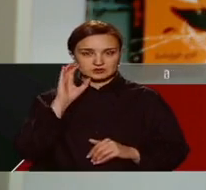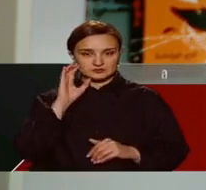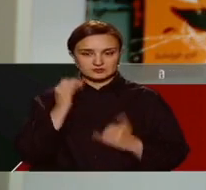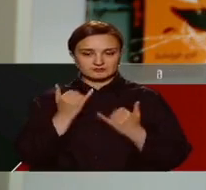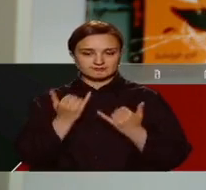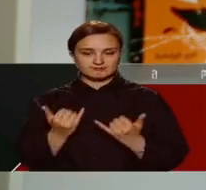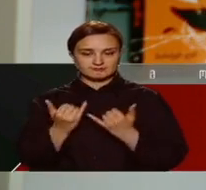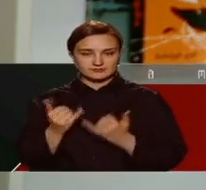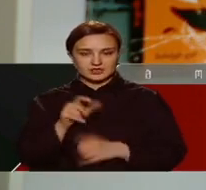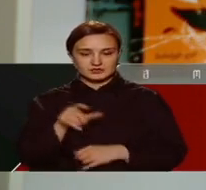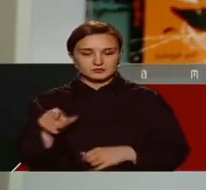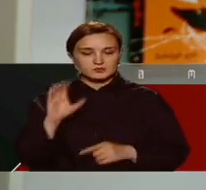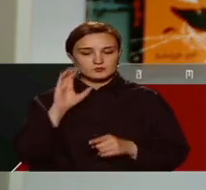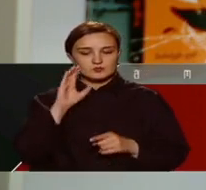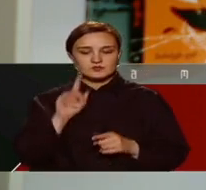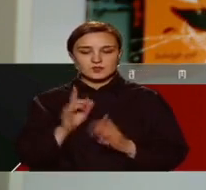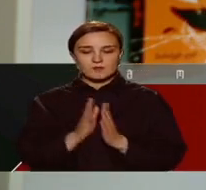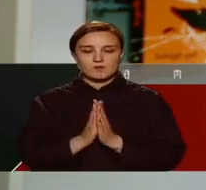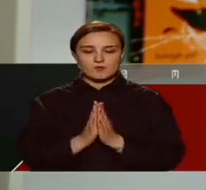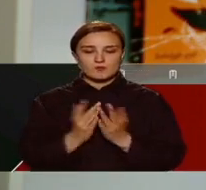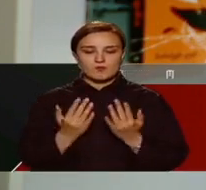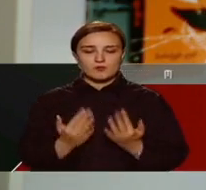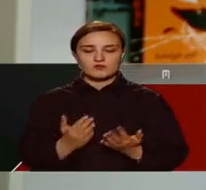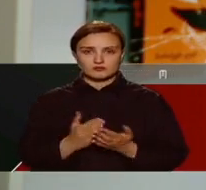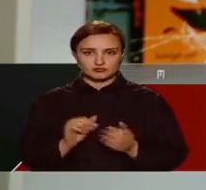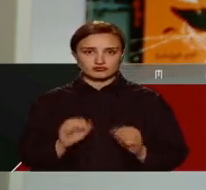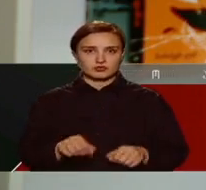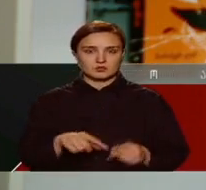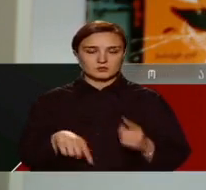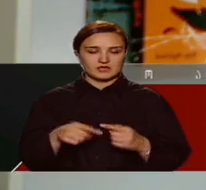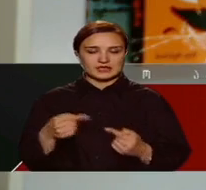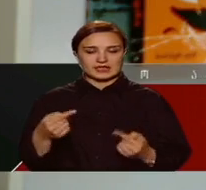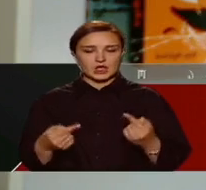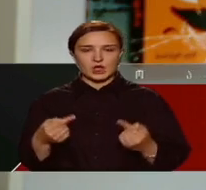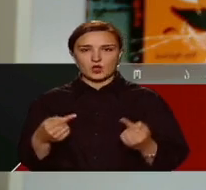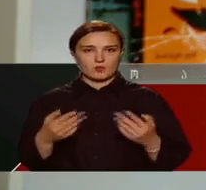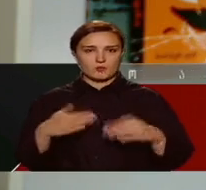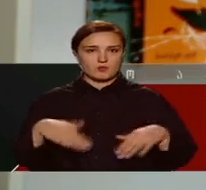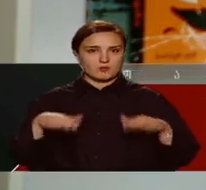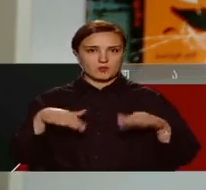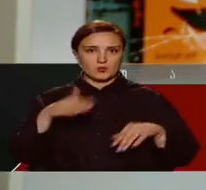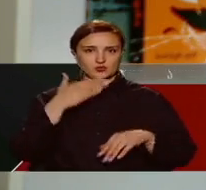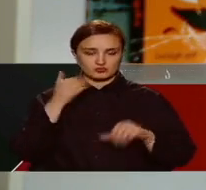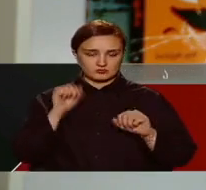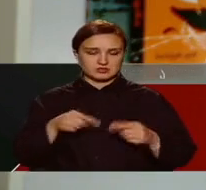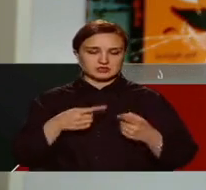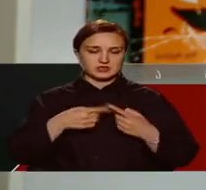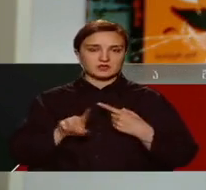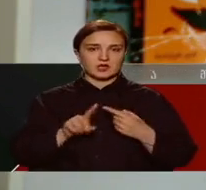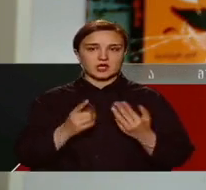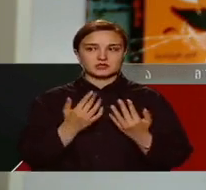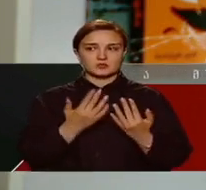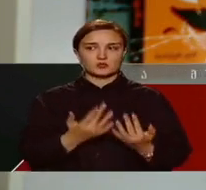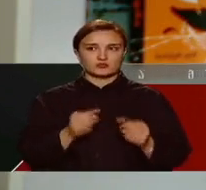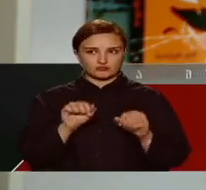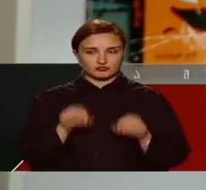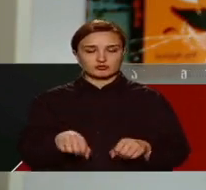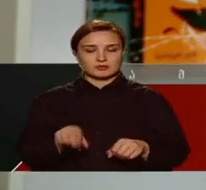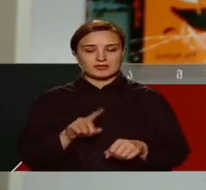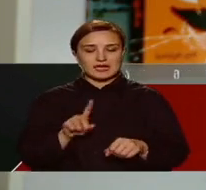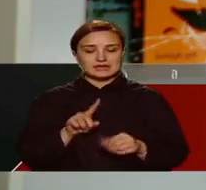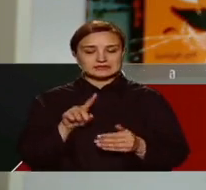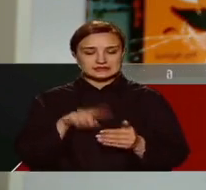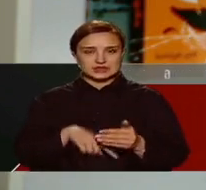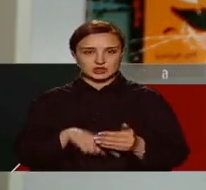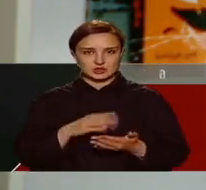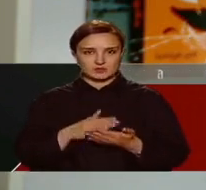შეძლონ ადამიანებისგან რა მოთხოვნები მოდის ახლა, აი იქნება საერთოდ არ არის კინკლავობა მოთხოვნა, იქნება სხვა რამეა მოთხოვნა, იქნება მართლა რაღაცის